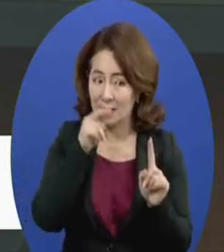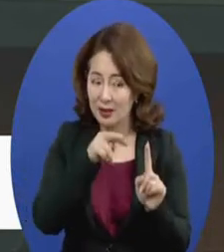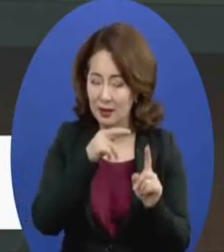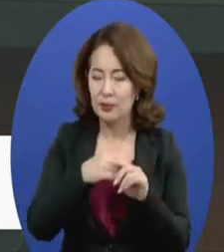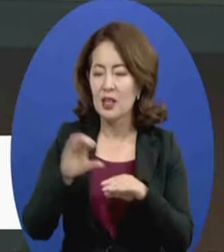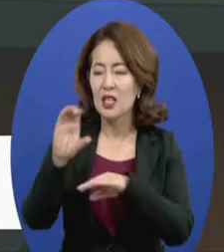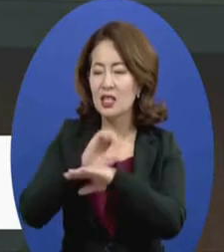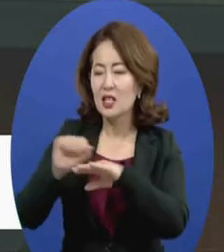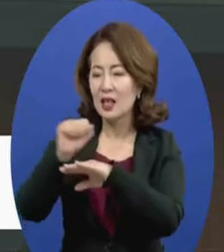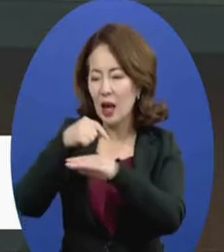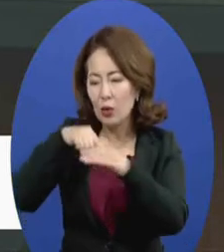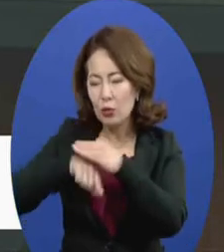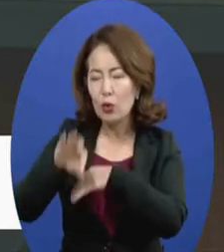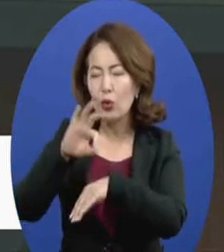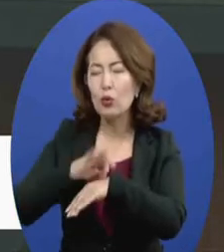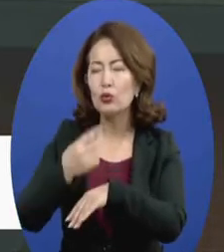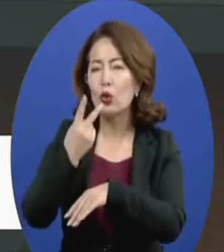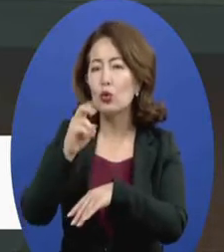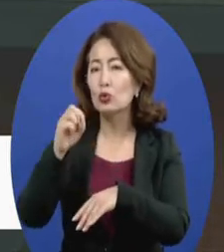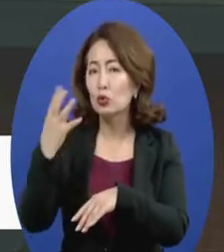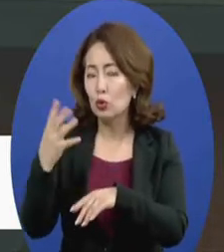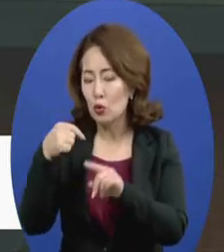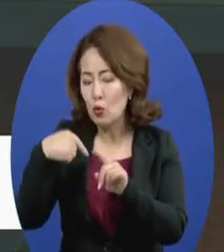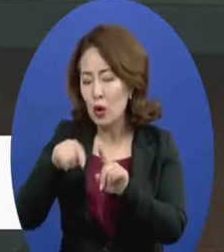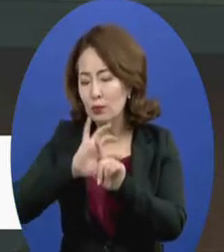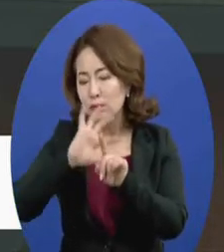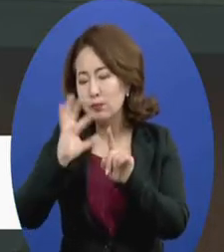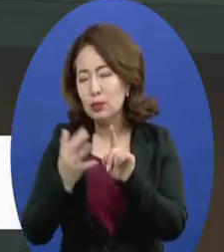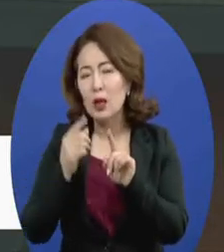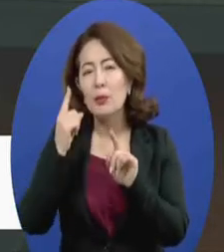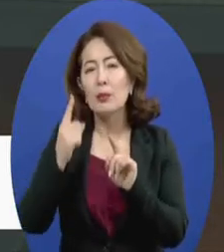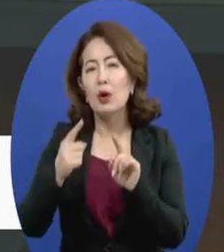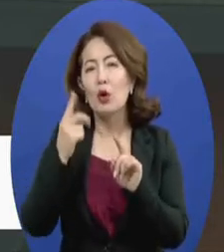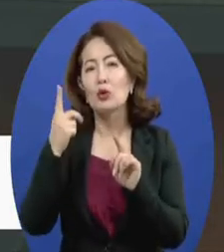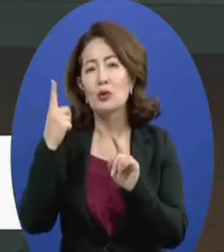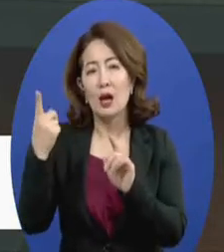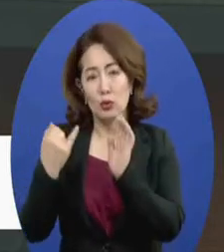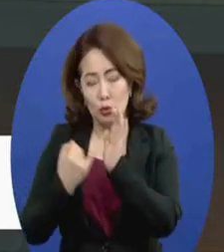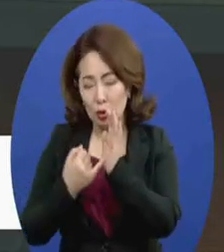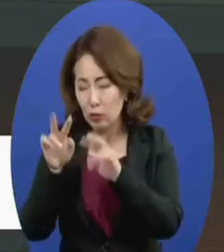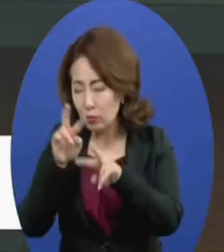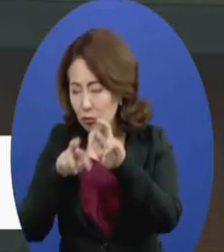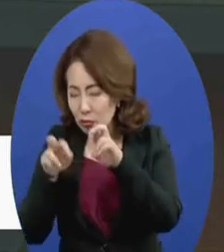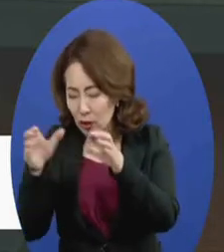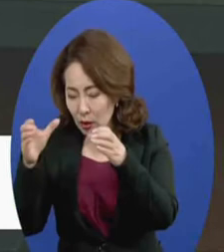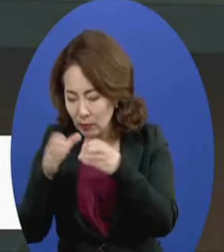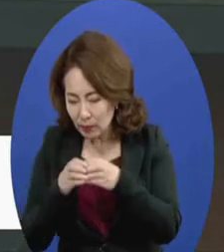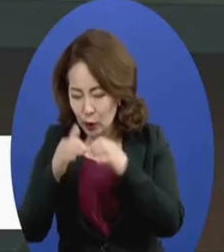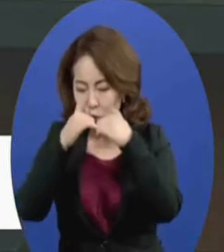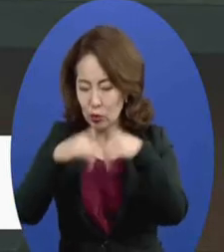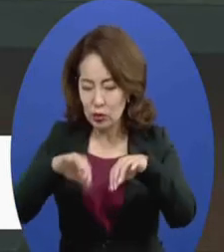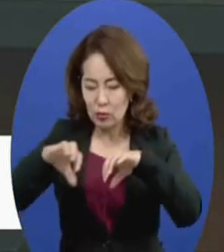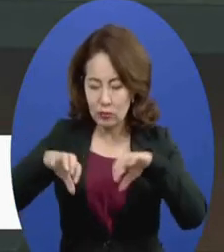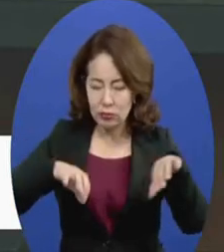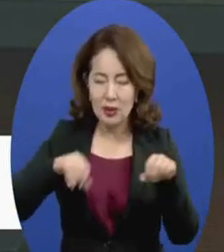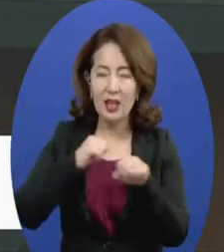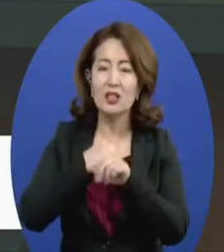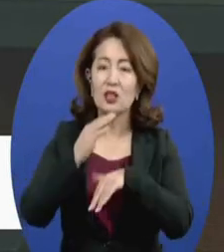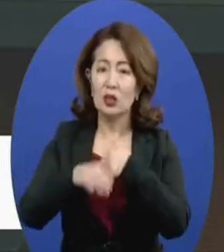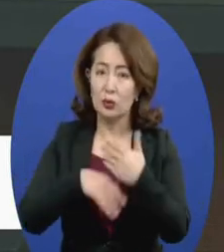тоо 204, ойрын автлын 1216 хүнийг илрүүлж тусгаарлалт хяналтын арга хэмжээг авч хэрэгжүүлж